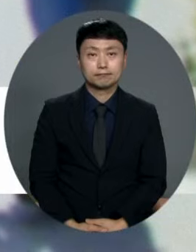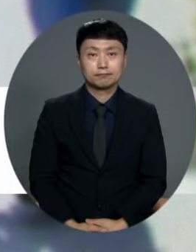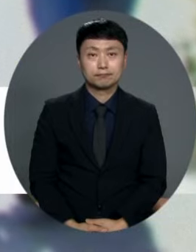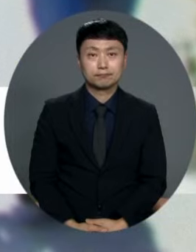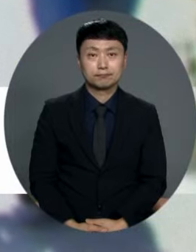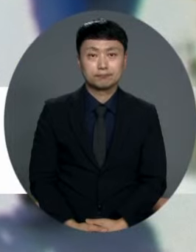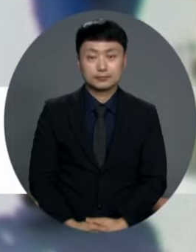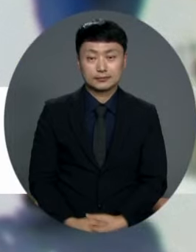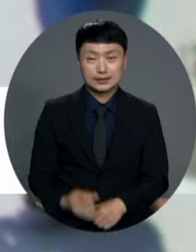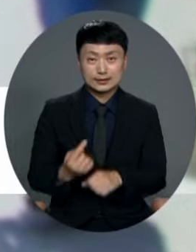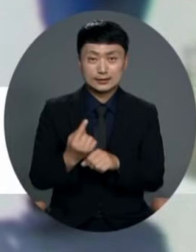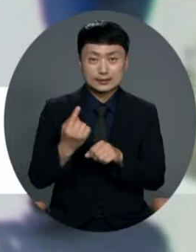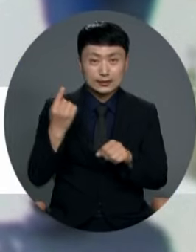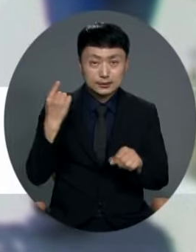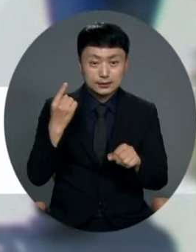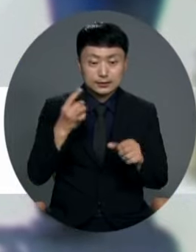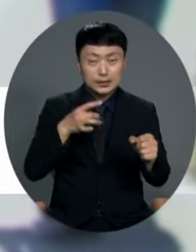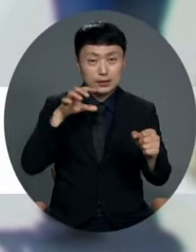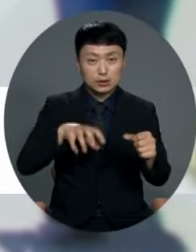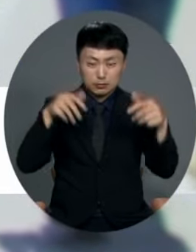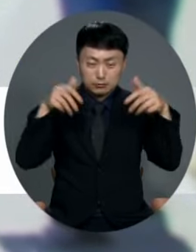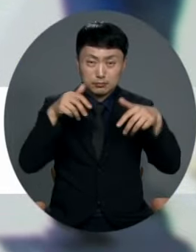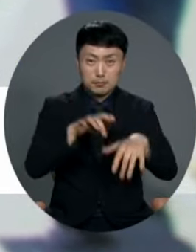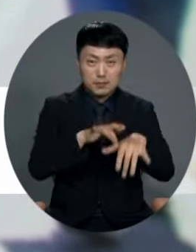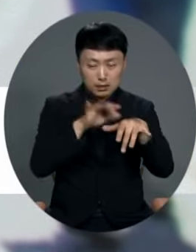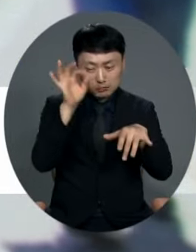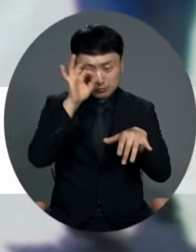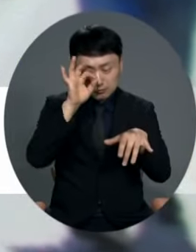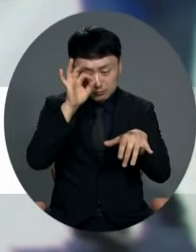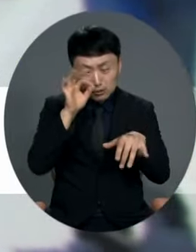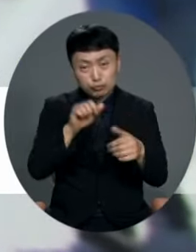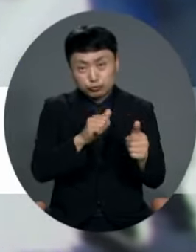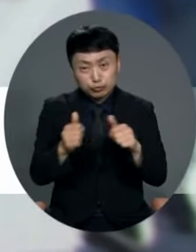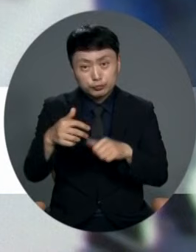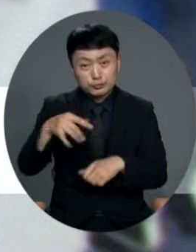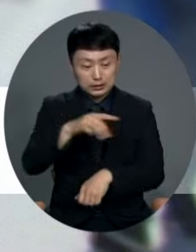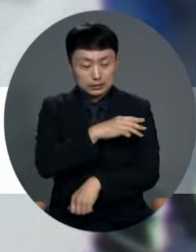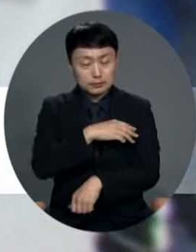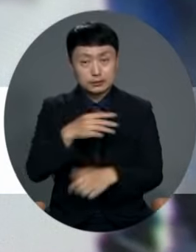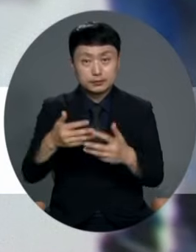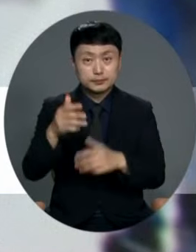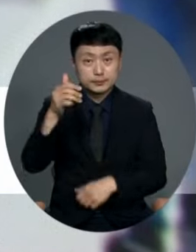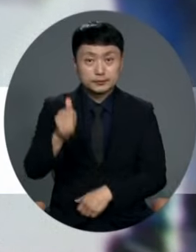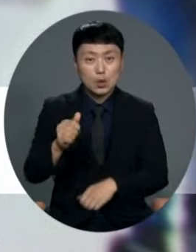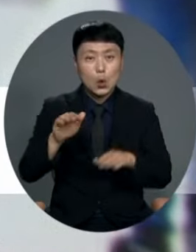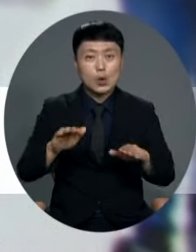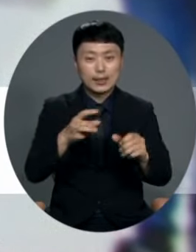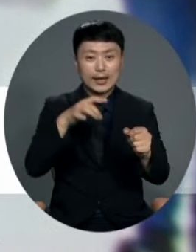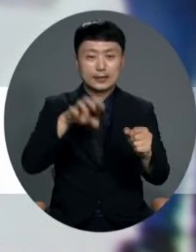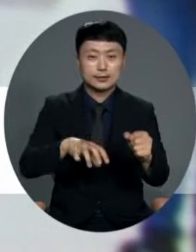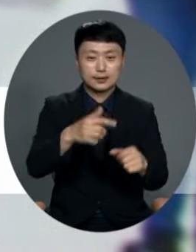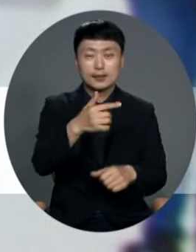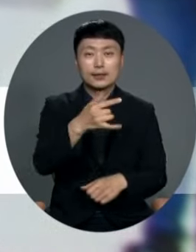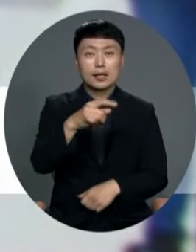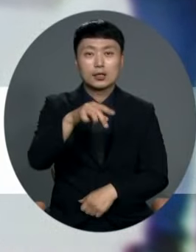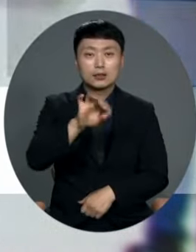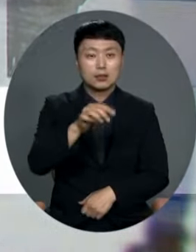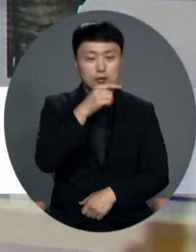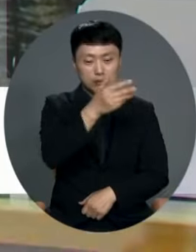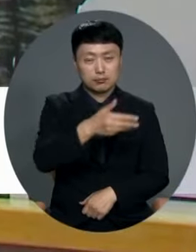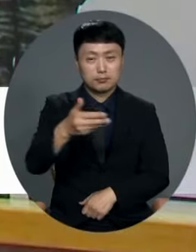지난해 예천 포구 실종자를 수색하다 순직한고 최상 병의 소속부대 대대장이 오늘 예천 내성천 사고현장을